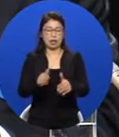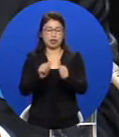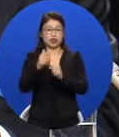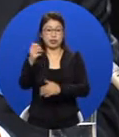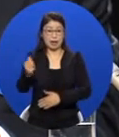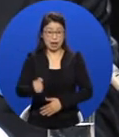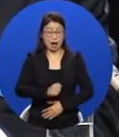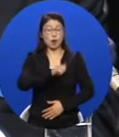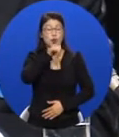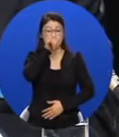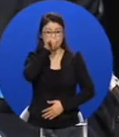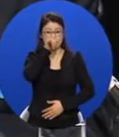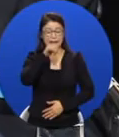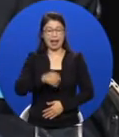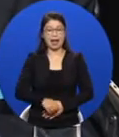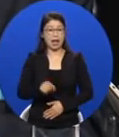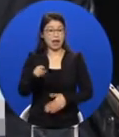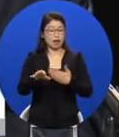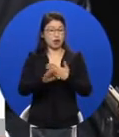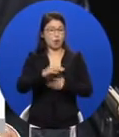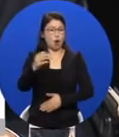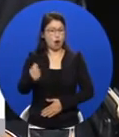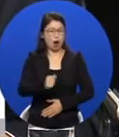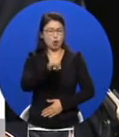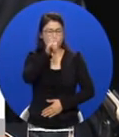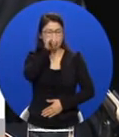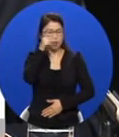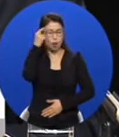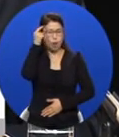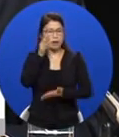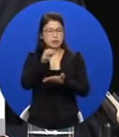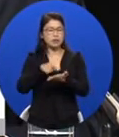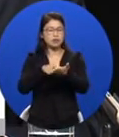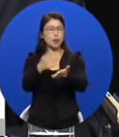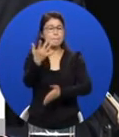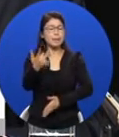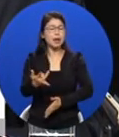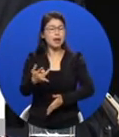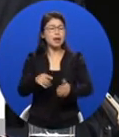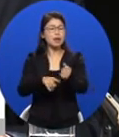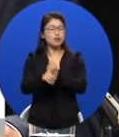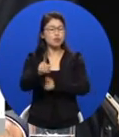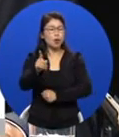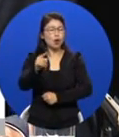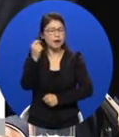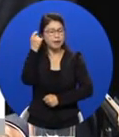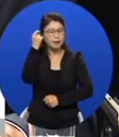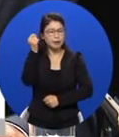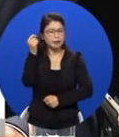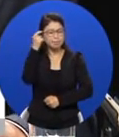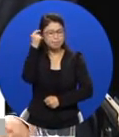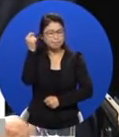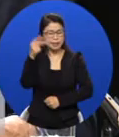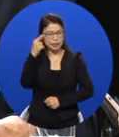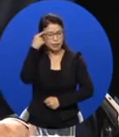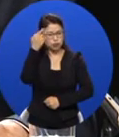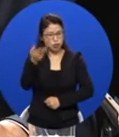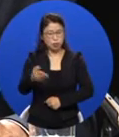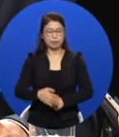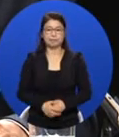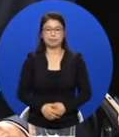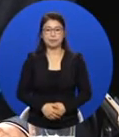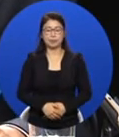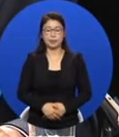있습니다. 예. 보유하고 있는데 예, 예. 그 사실이 왜 신고를 안 하신 건지에 대해서 다시 한번 답을 좀 해주십시오. 그건 이제